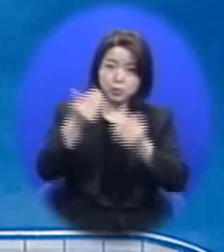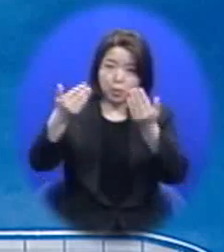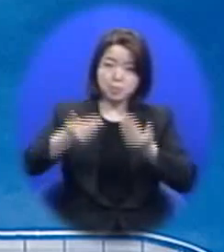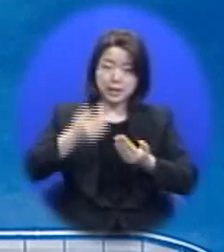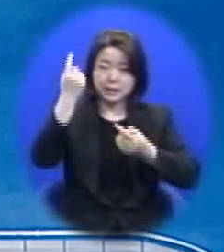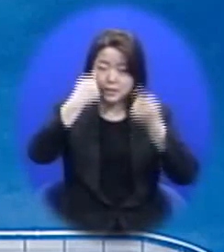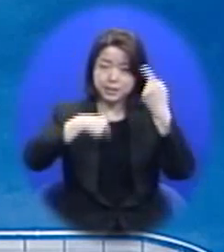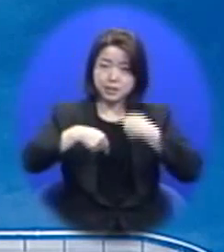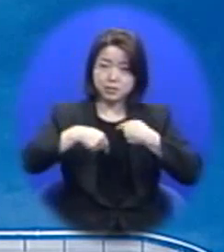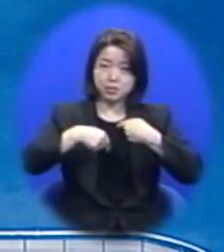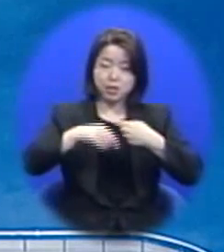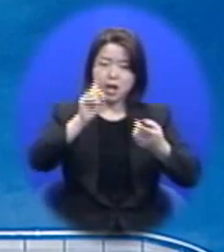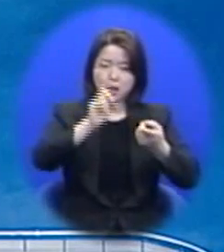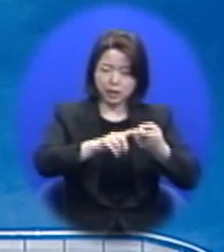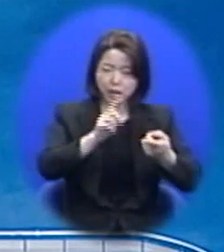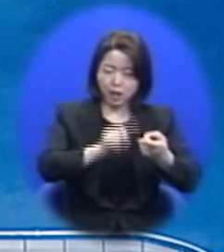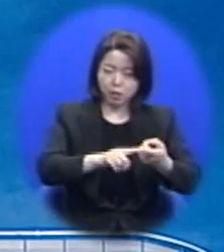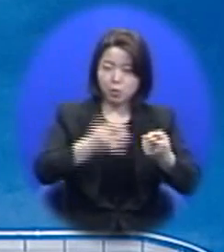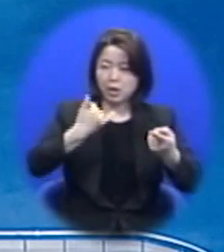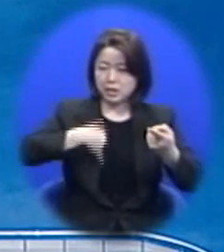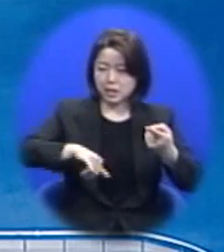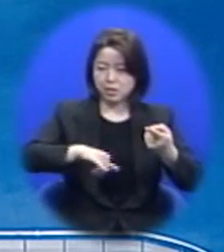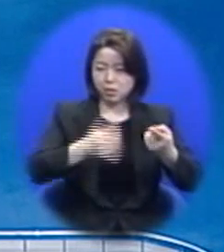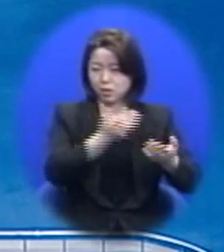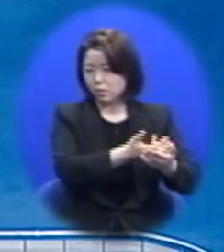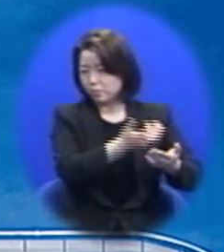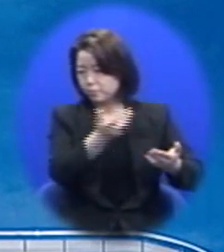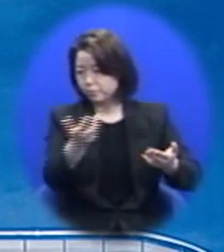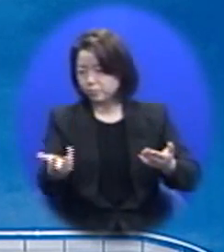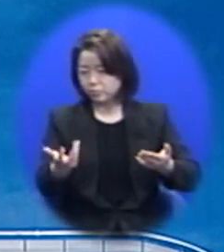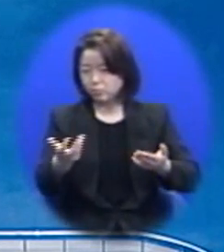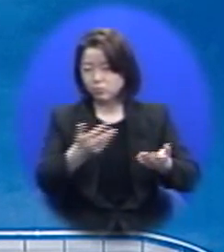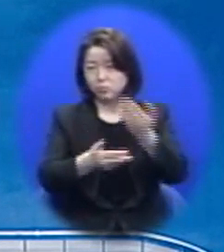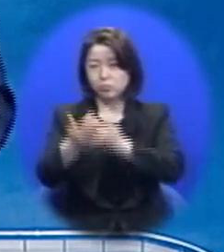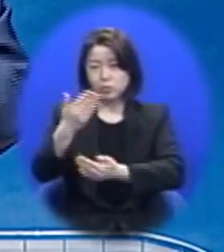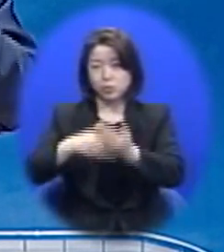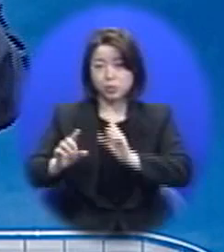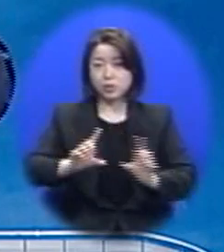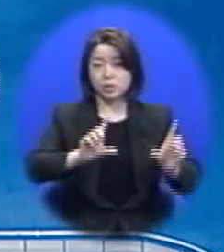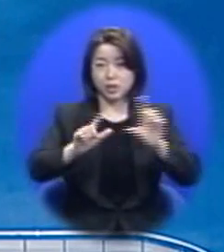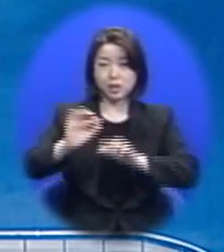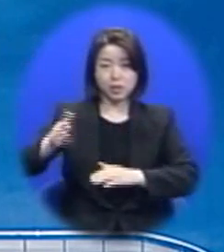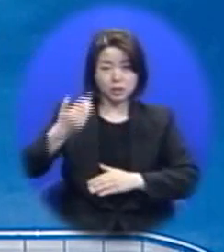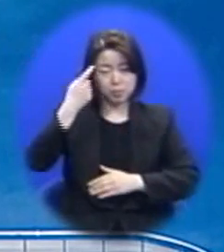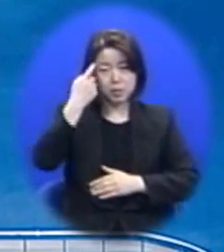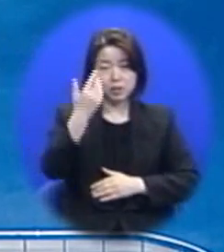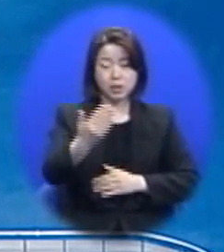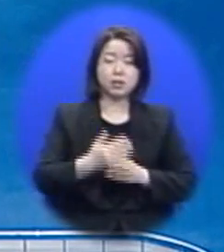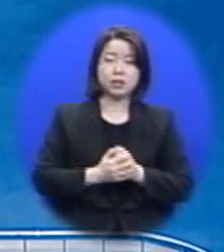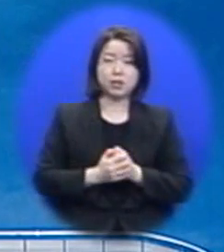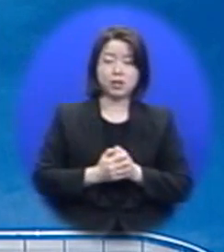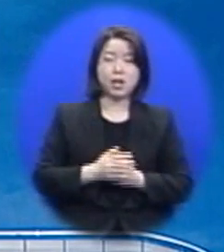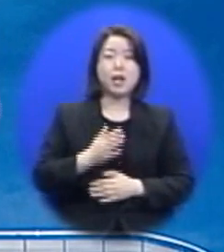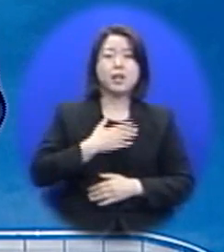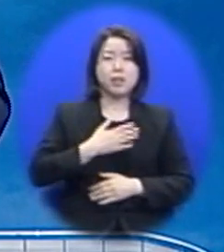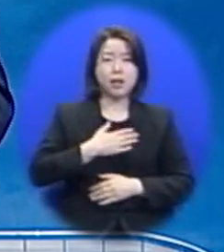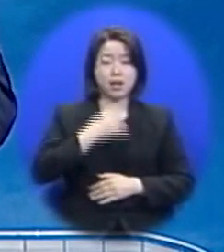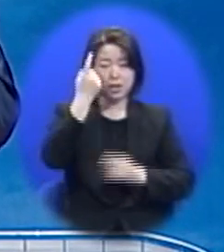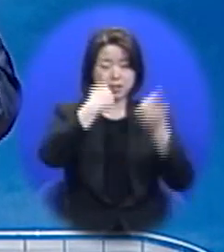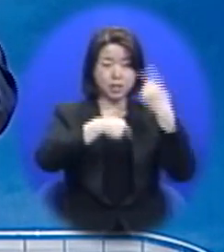자녀들에게 그냥 물려주는 이렇게 살아야 되겠습니까? 비록 내가 상처를 물려받았다